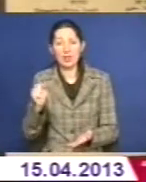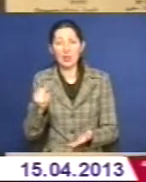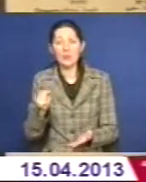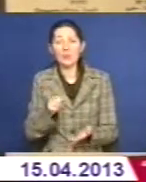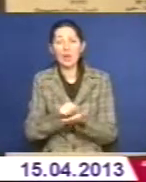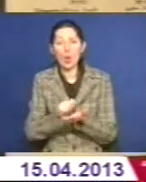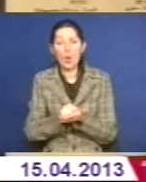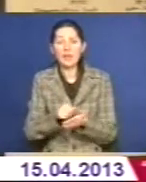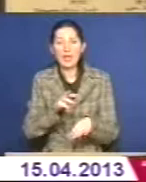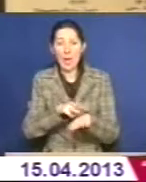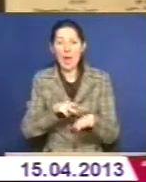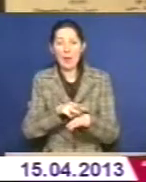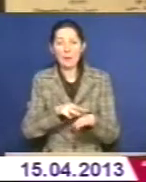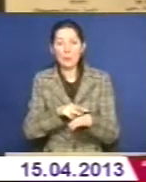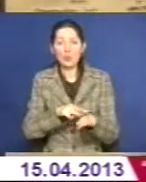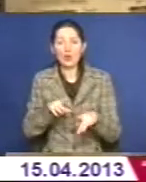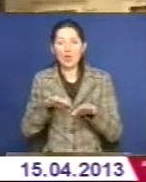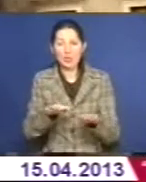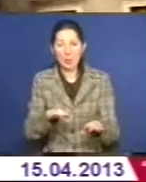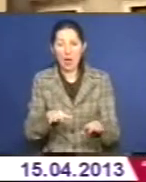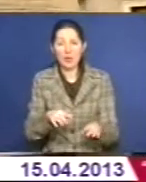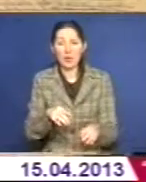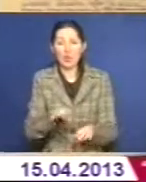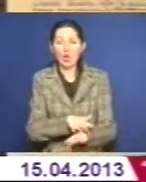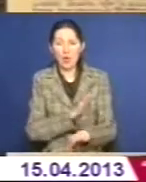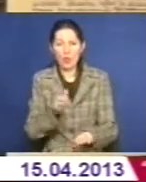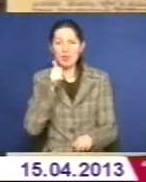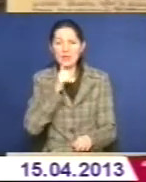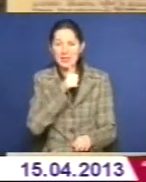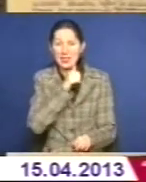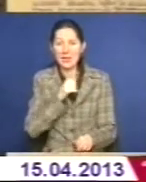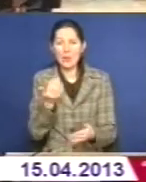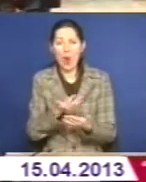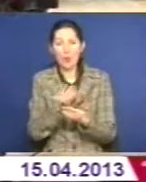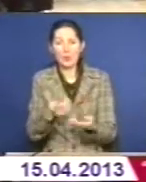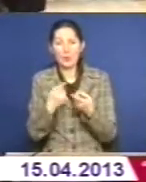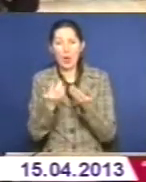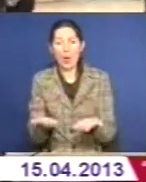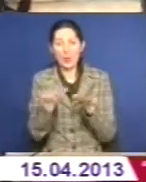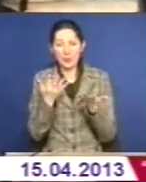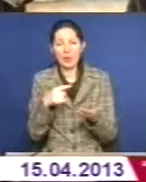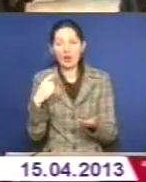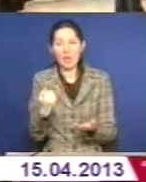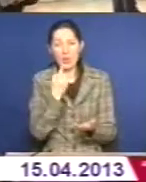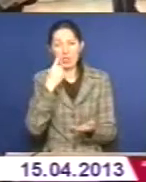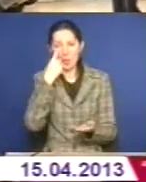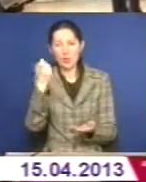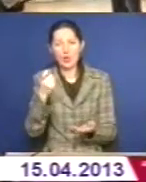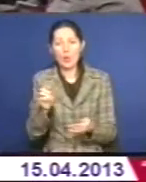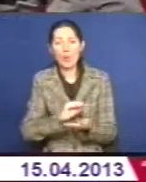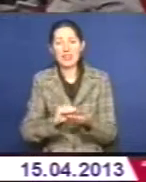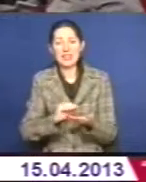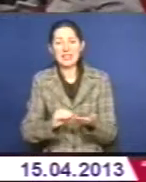Кадила тривалий час були недоступними. У фільмі їх оприлюднено вперше, повідомив режисер, автор сценарію